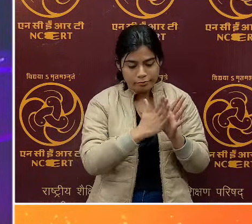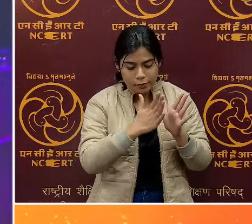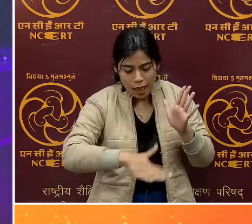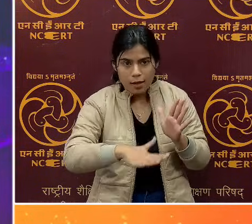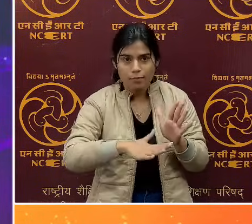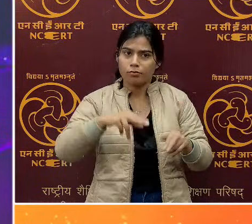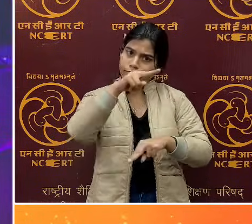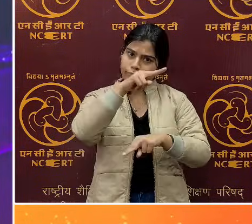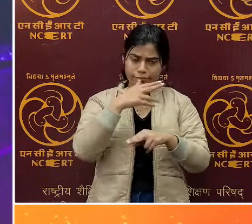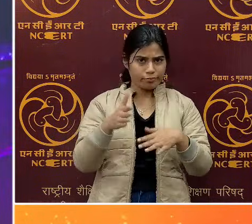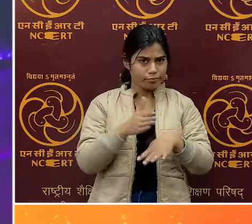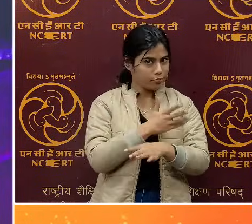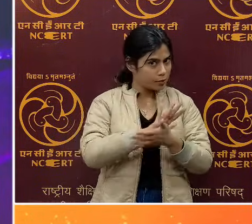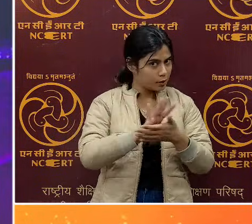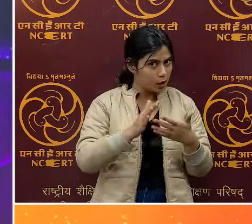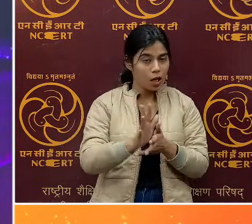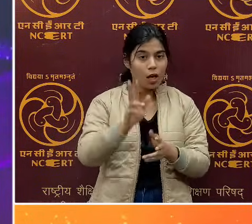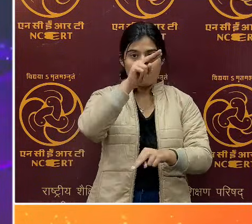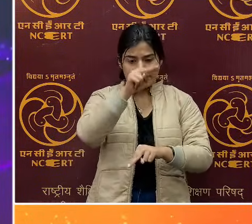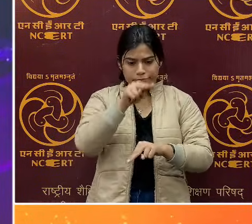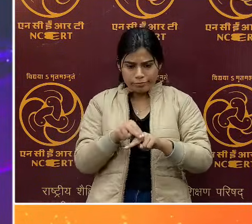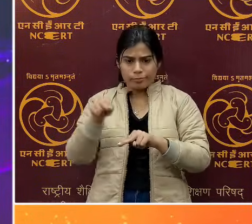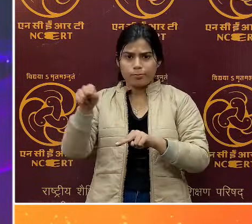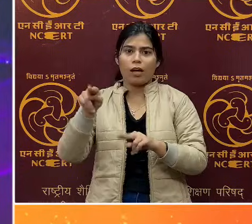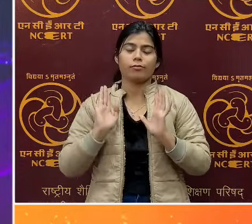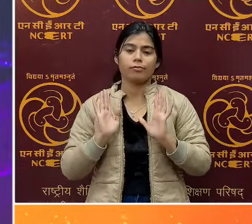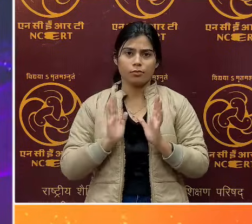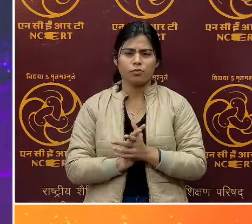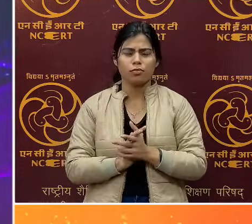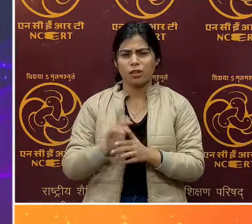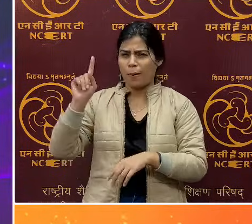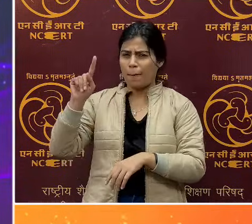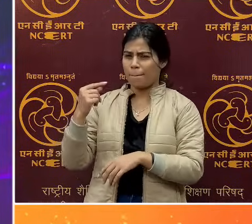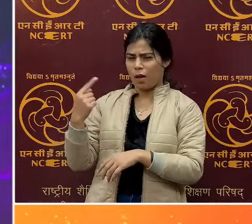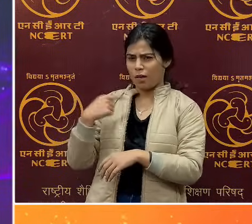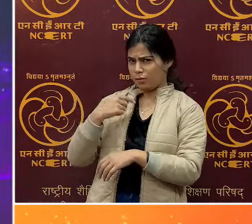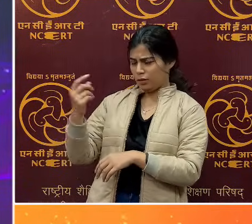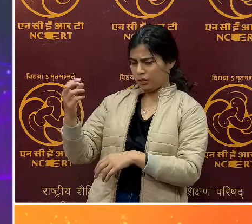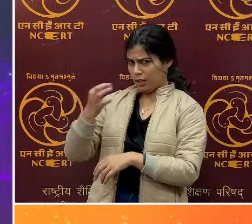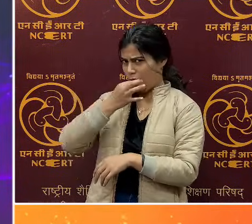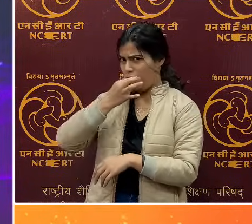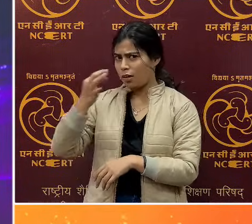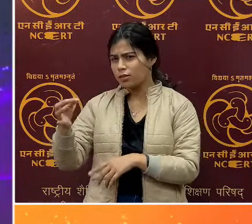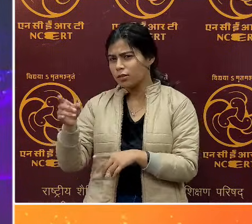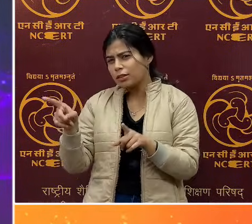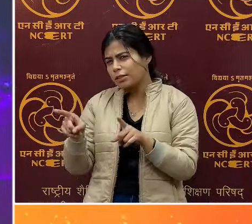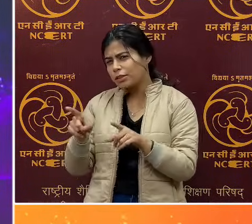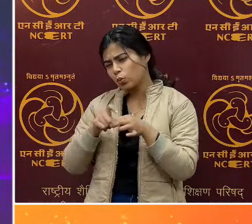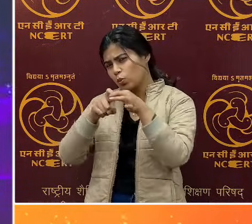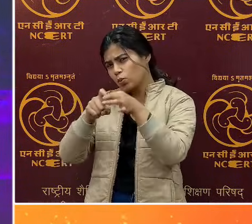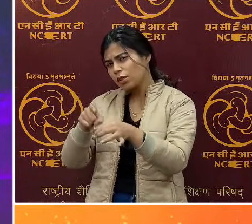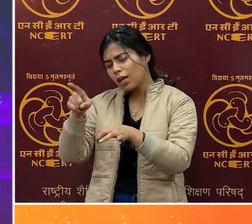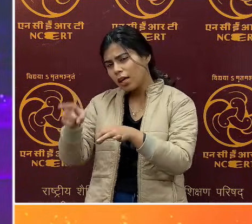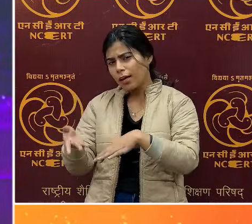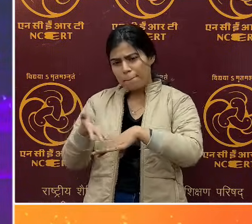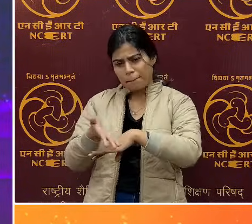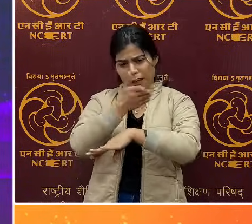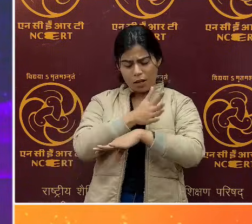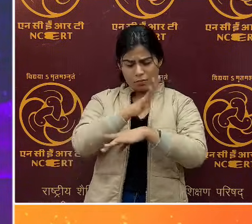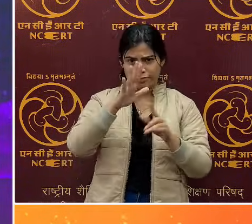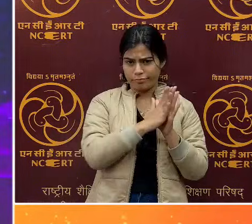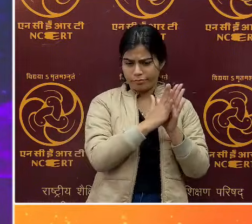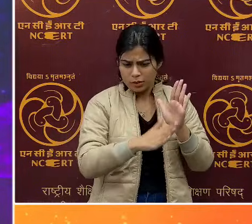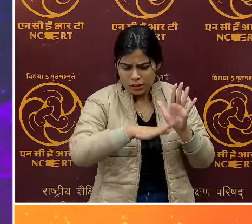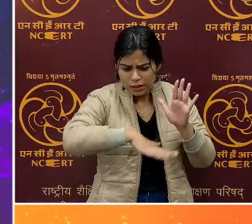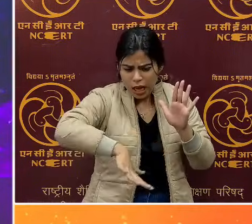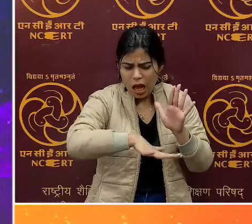फर्स्टली प्रीति मैम, मैं आपसे ये जानना चाहूँगी, हमने शेडो पार्ट फर्स्ट अपने सेशन में कर रहे हुए हैं प्रीवियस में. सो क्या क्या चीज़ें थी, एक